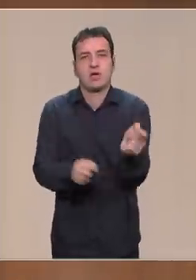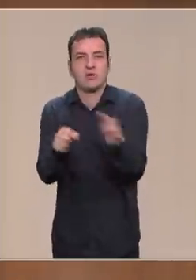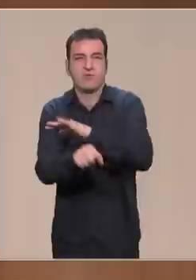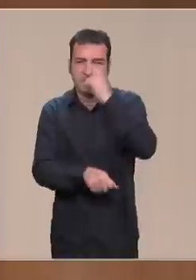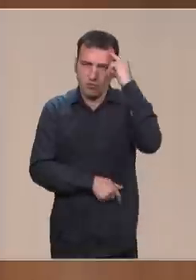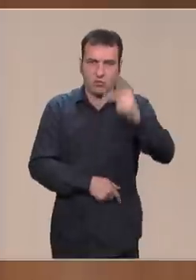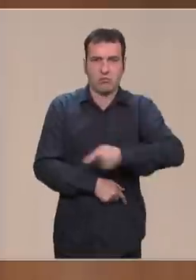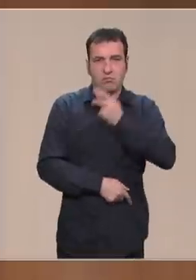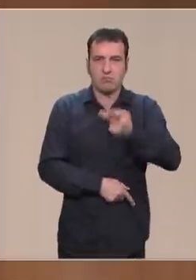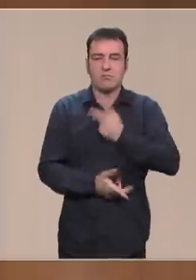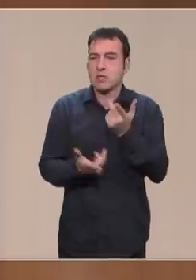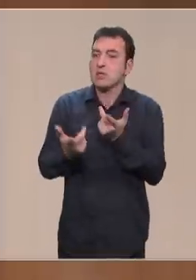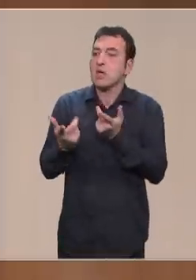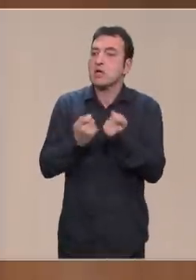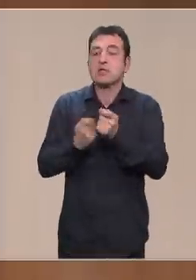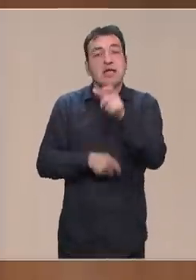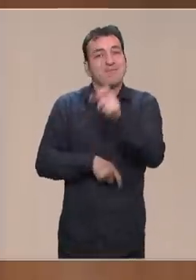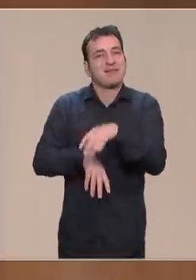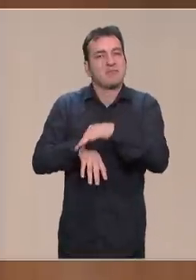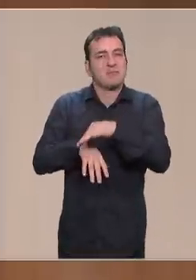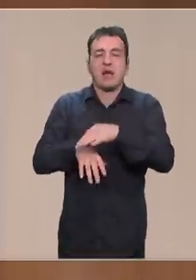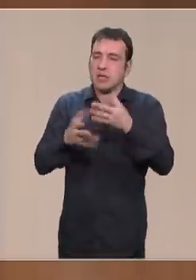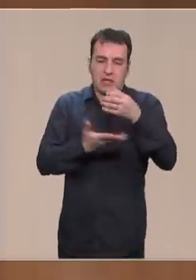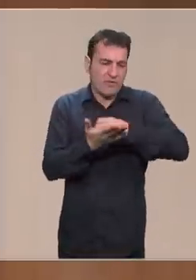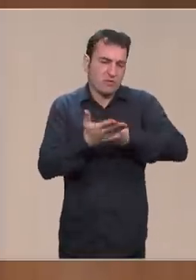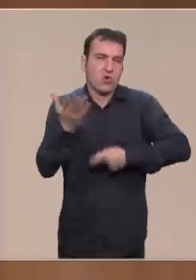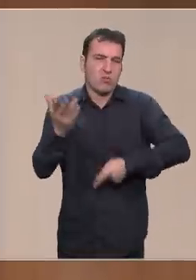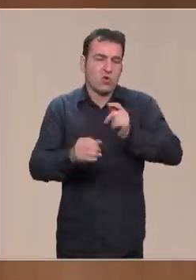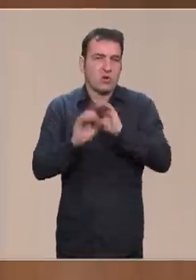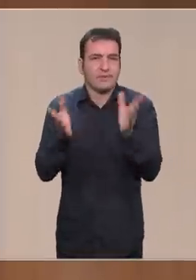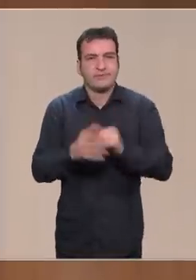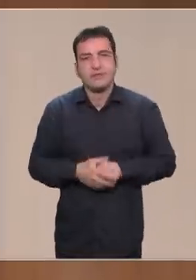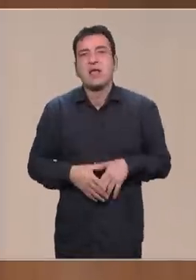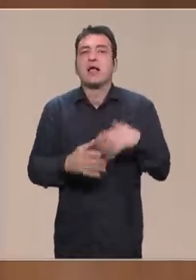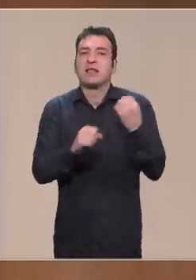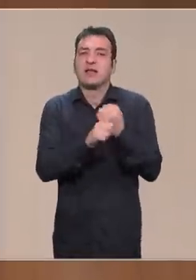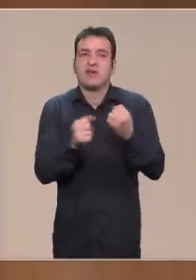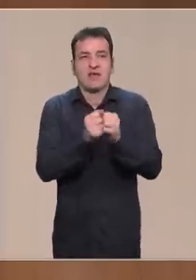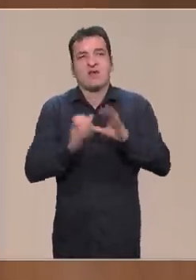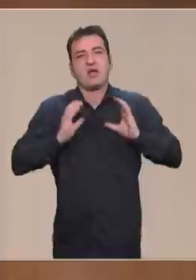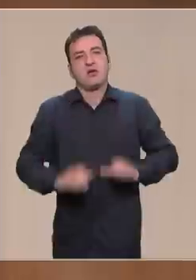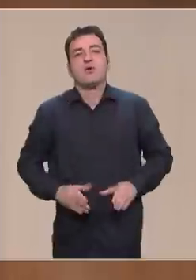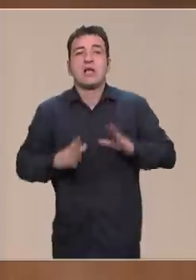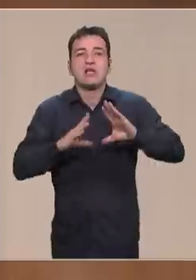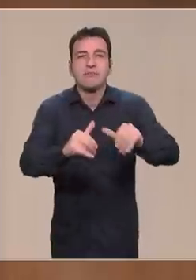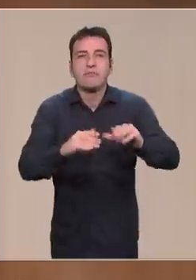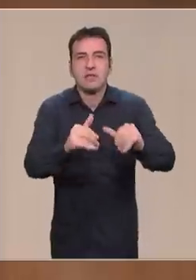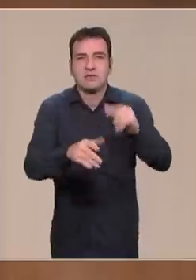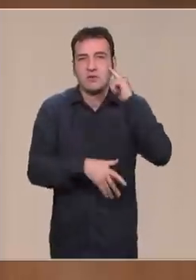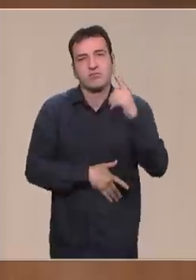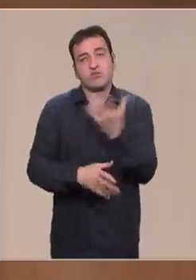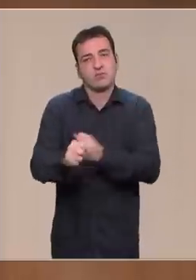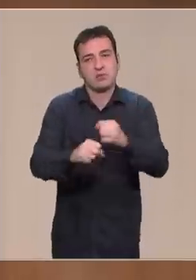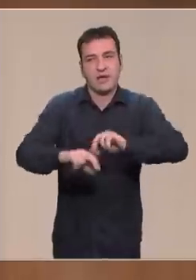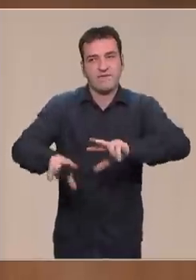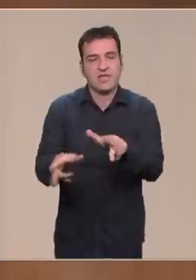en recueillant les données médicales du patient de manière structurée. Un travail a également été entrepris avec le Collège des masseurs kinésithérapeutes pour réaliser des vidéos de